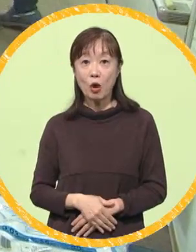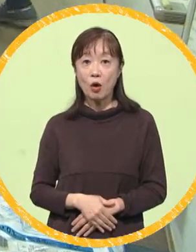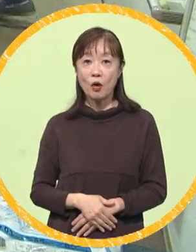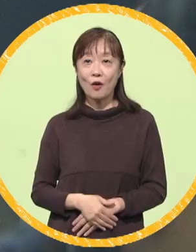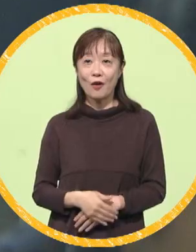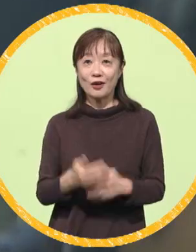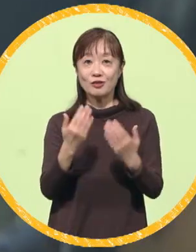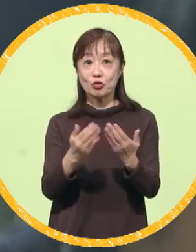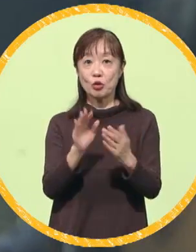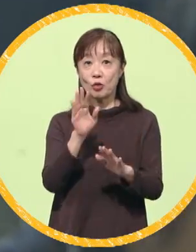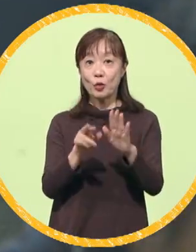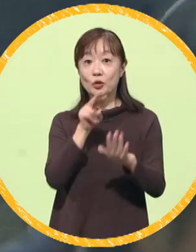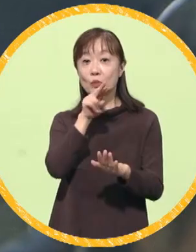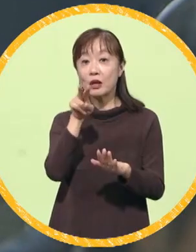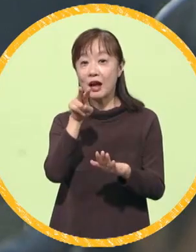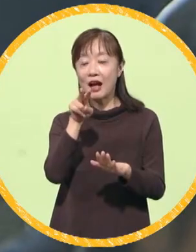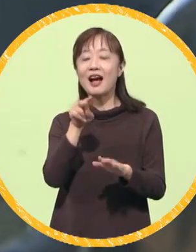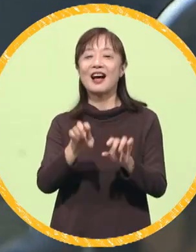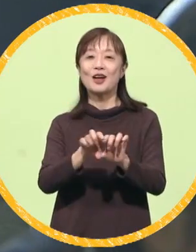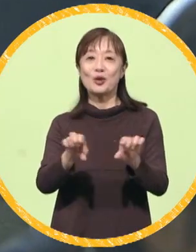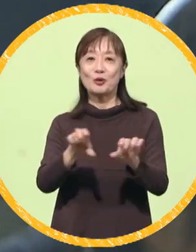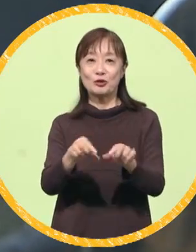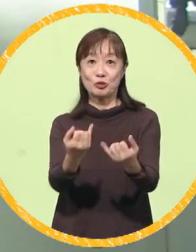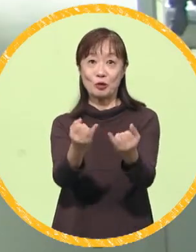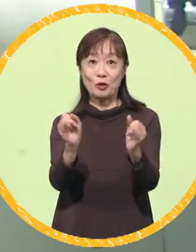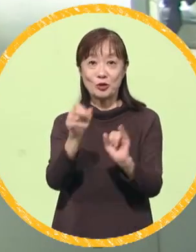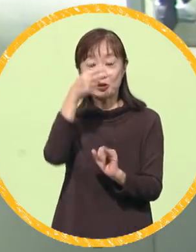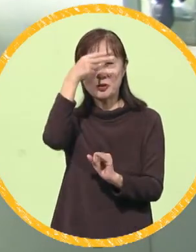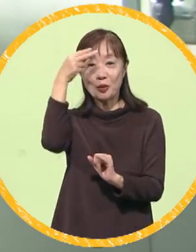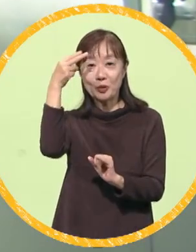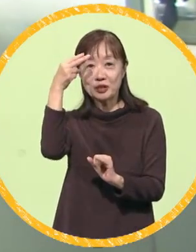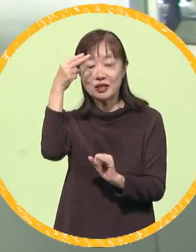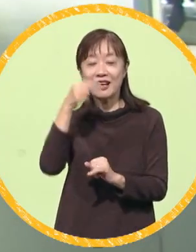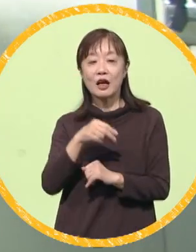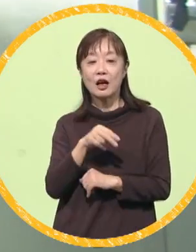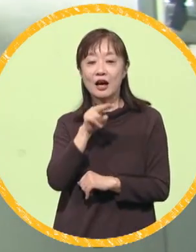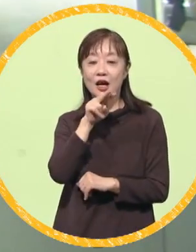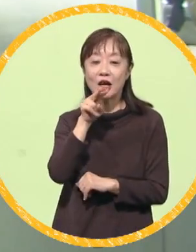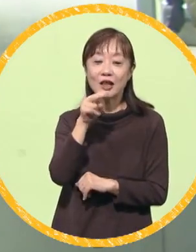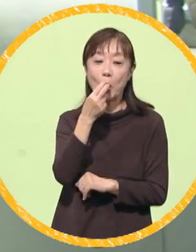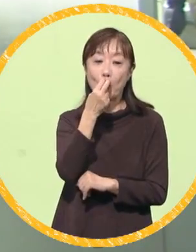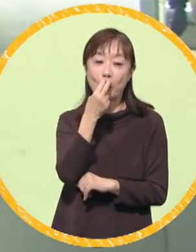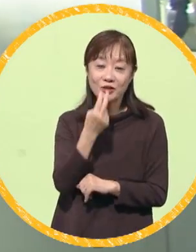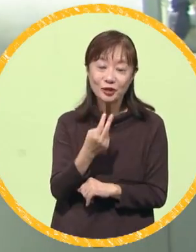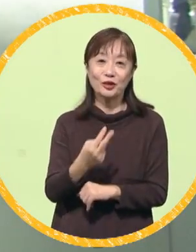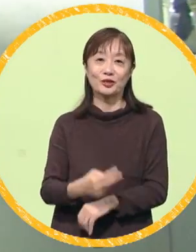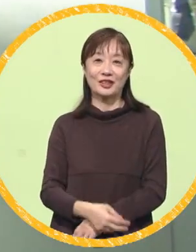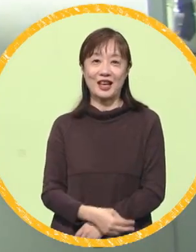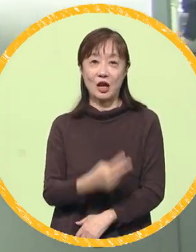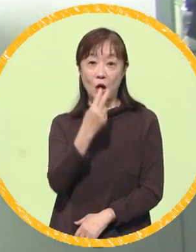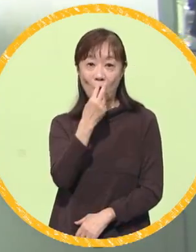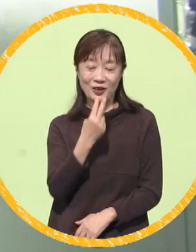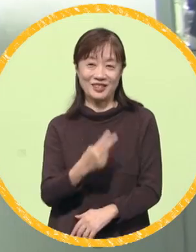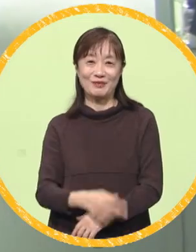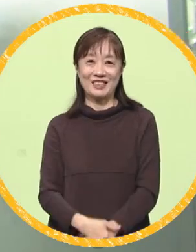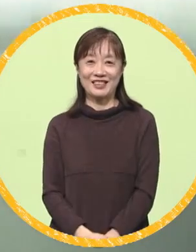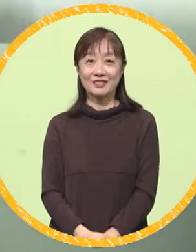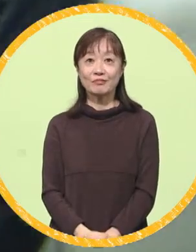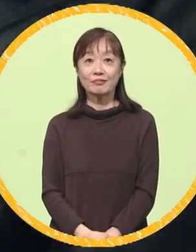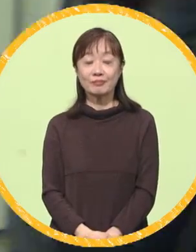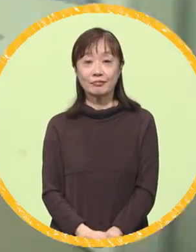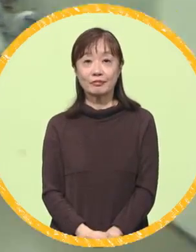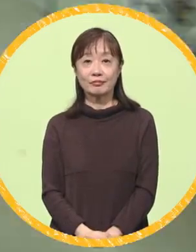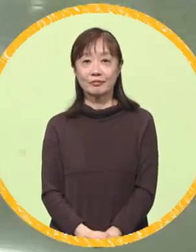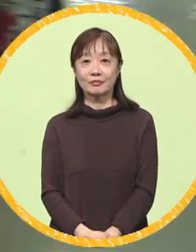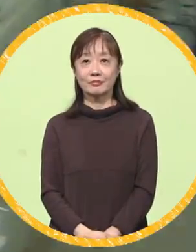ると、あ、普通の JK 女子高生なんだなと思って私も安心しました。 ちょっと安心する。 そう